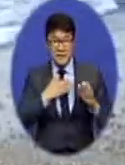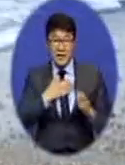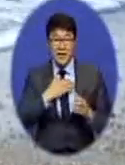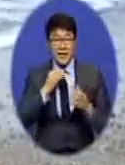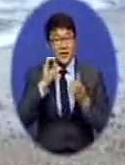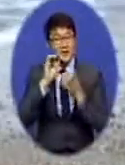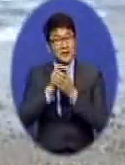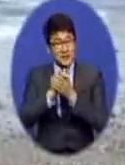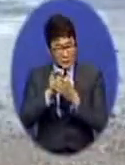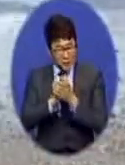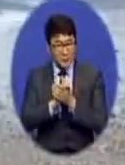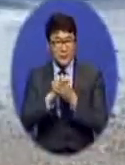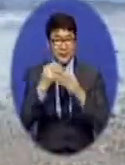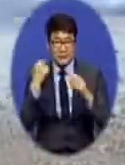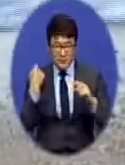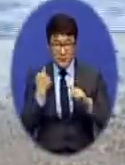나의